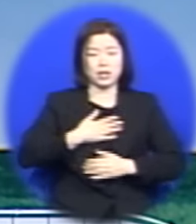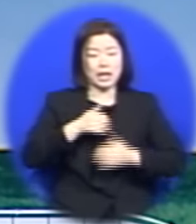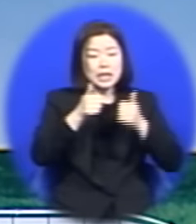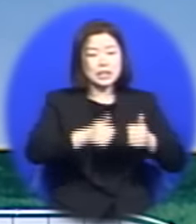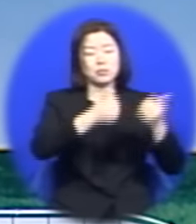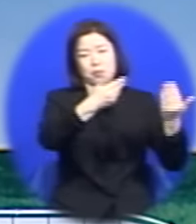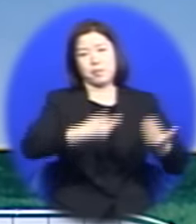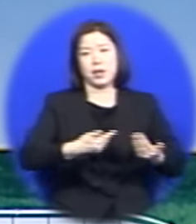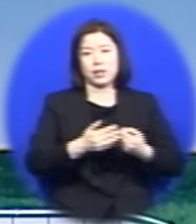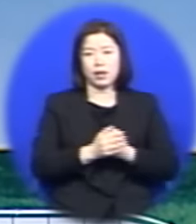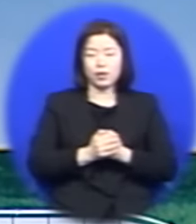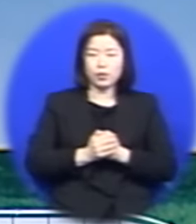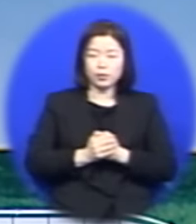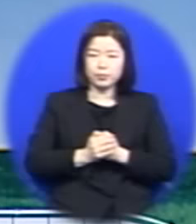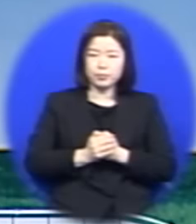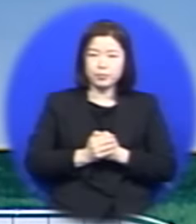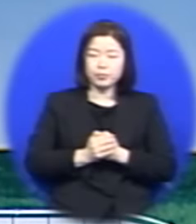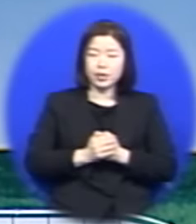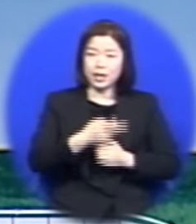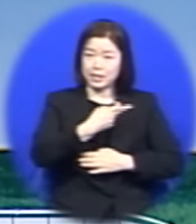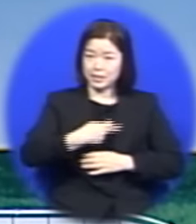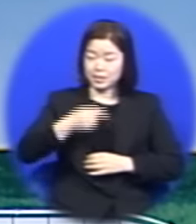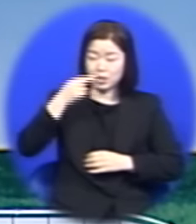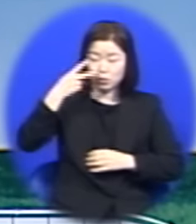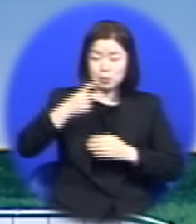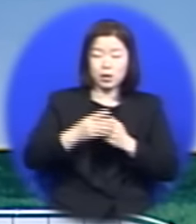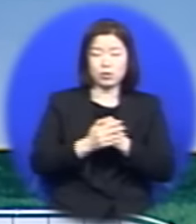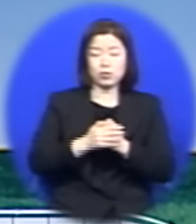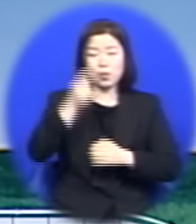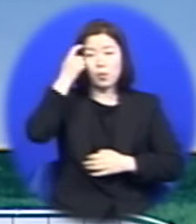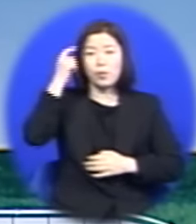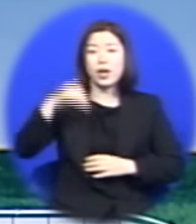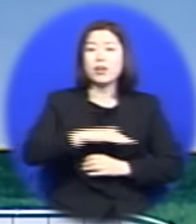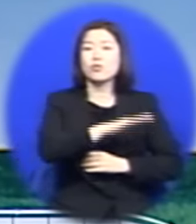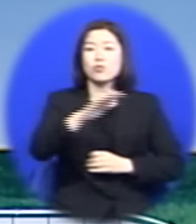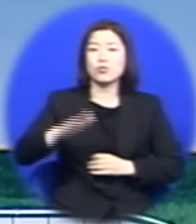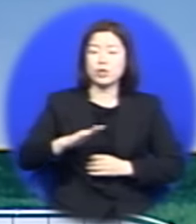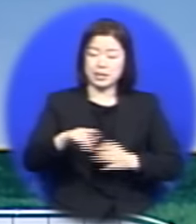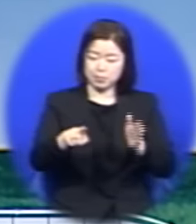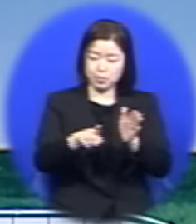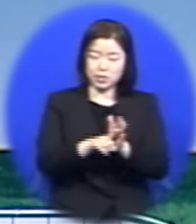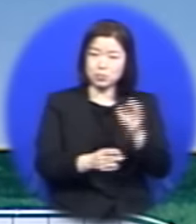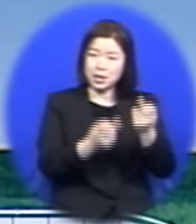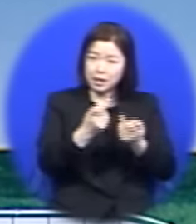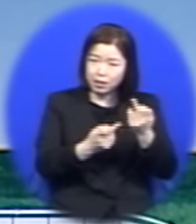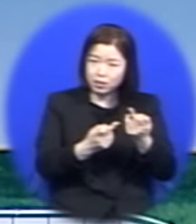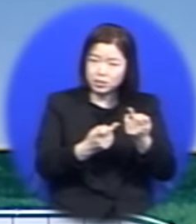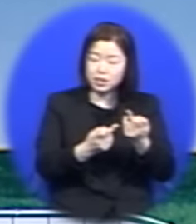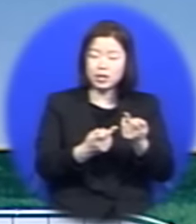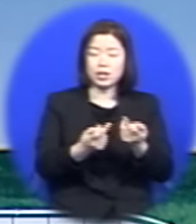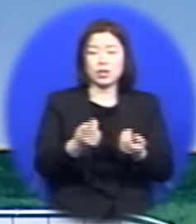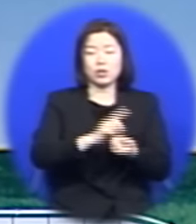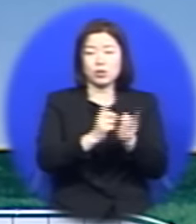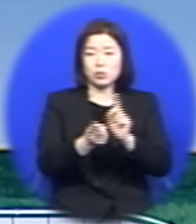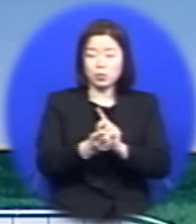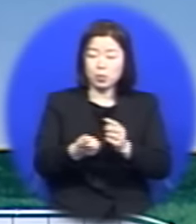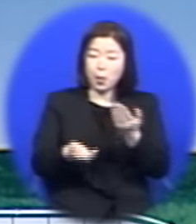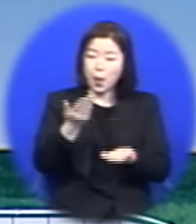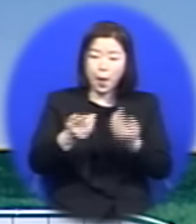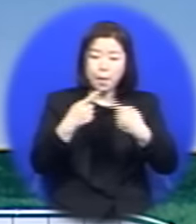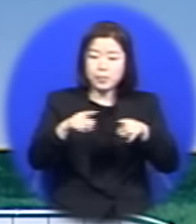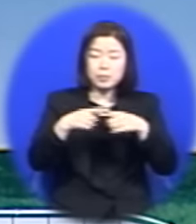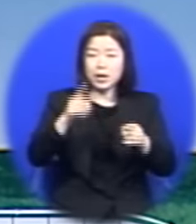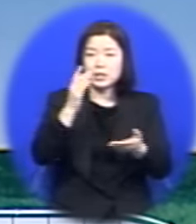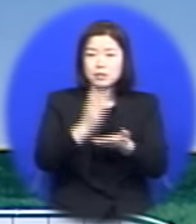것입니다. 사도 바울은 왜 우리 믿음의 형제들끼리 비판하지 말아야 되느냐?